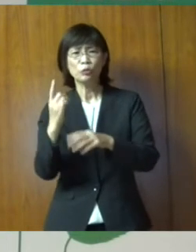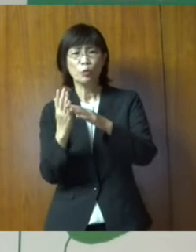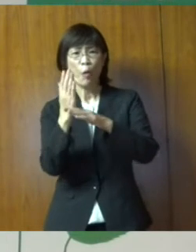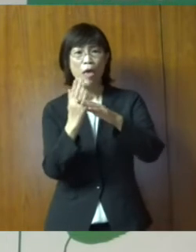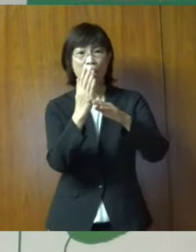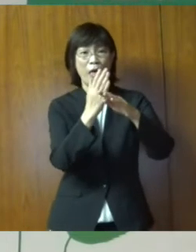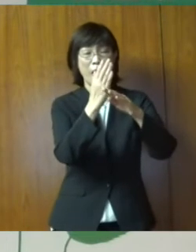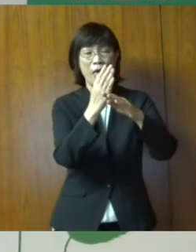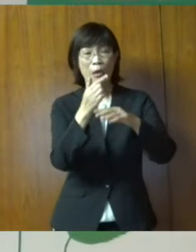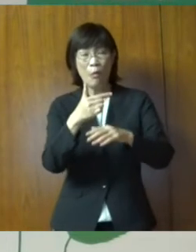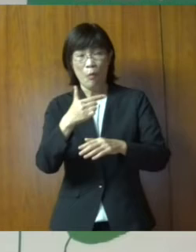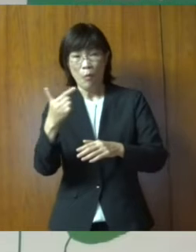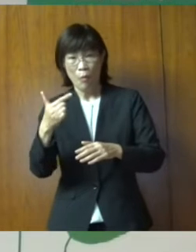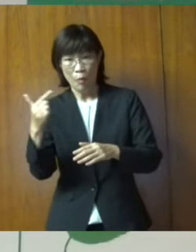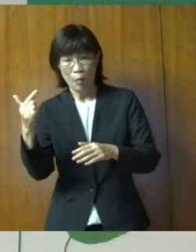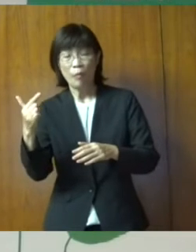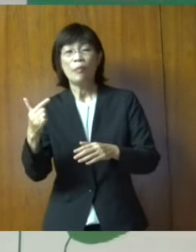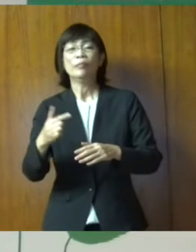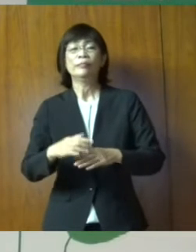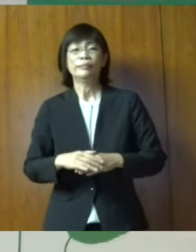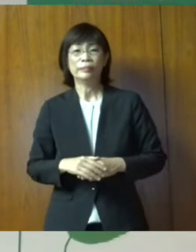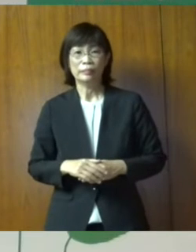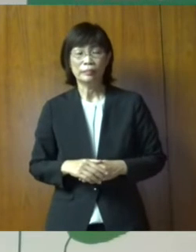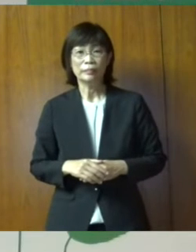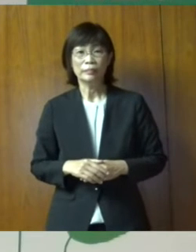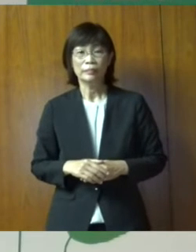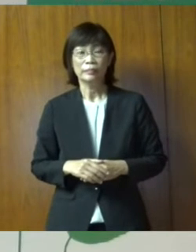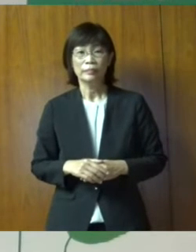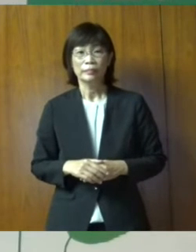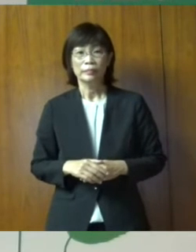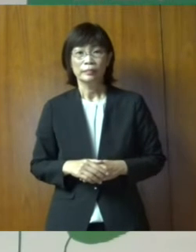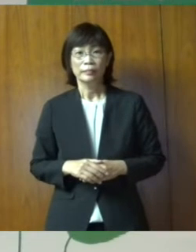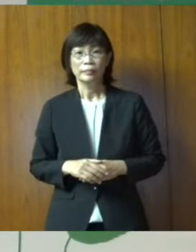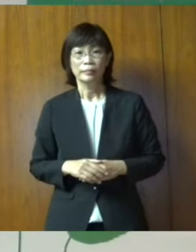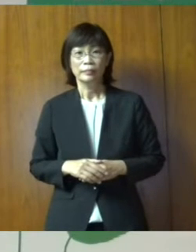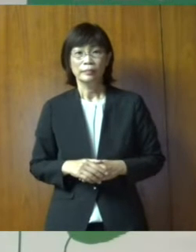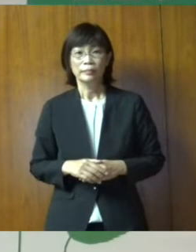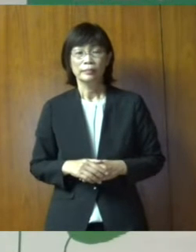を超える爆発的な感染状況が続いております。